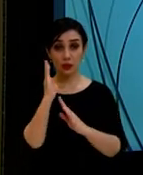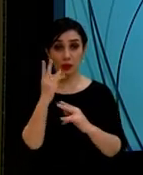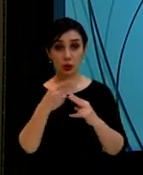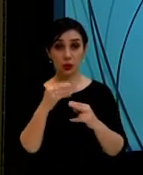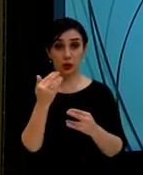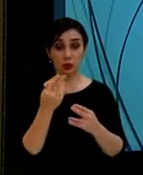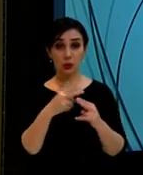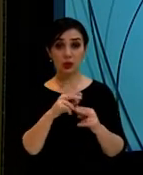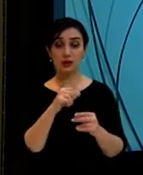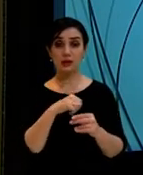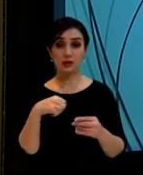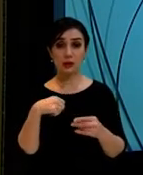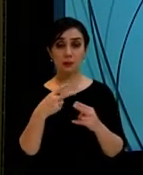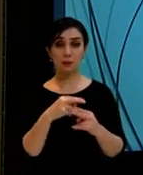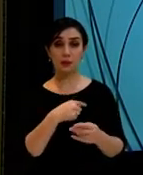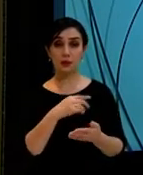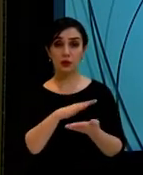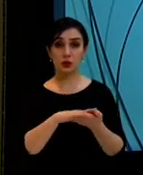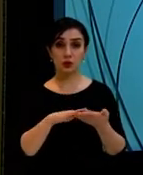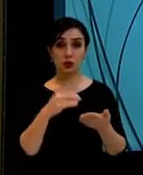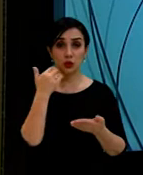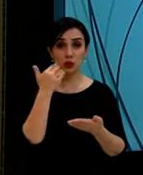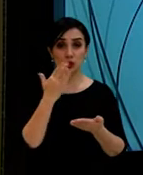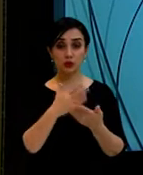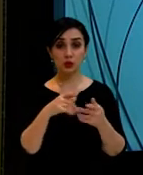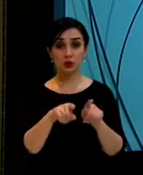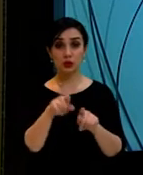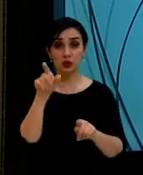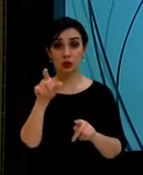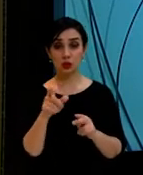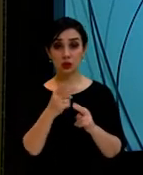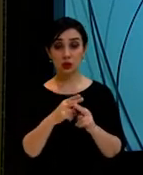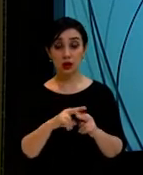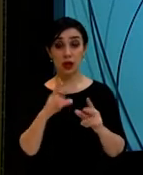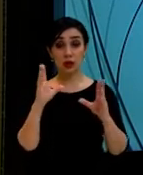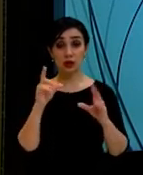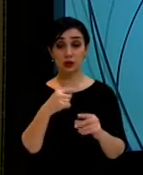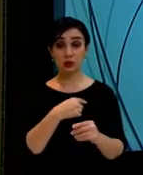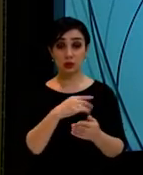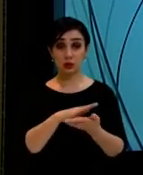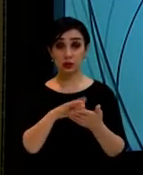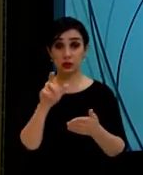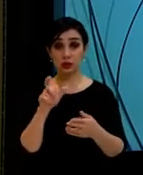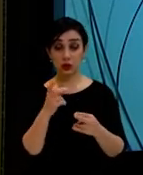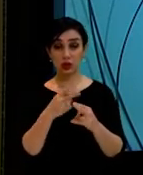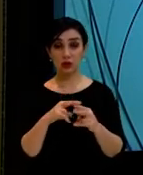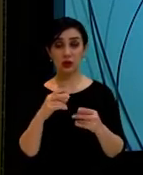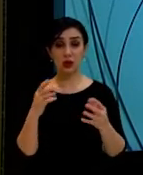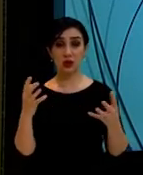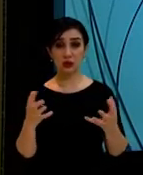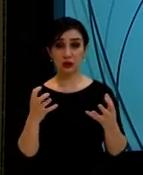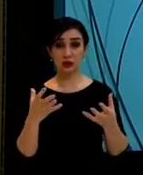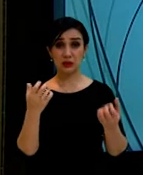vijdon qiynalganda inson na kunduzi, na tunda orom topadi. Yastig'i yumshoq emas,